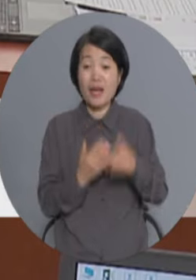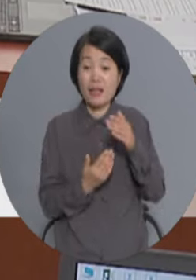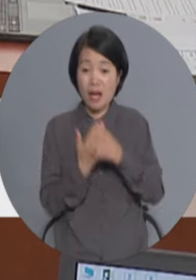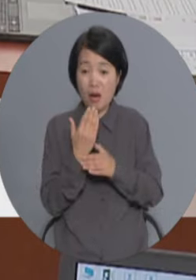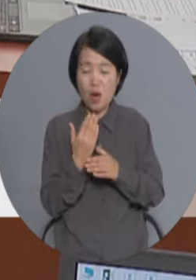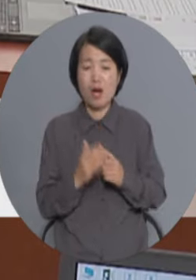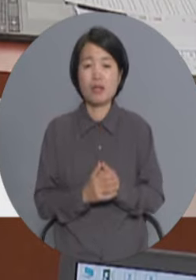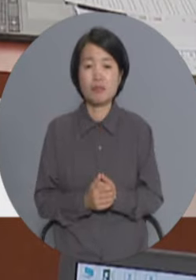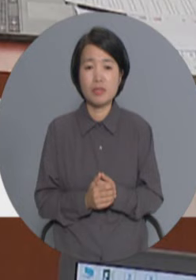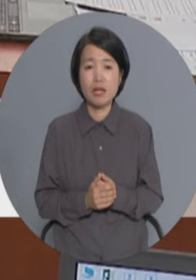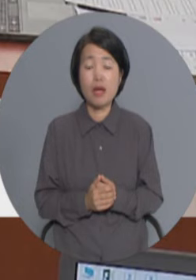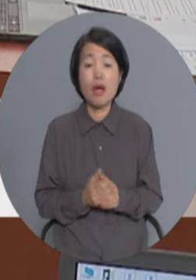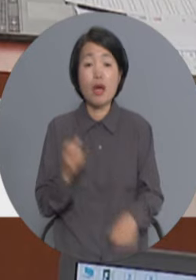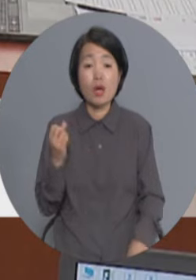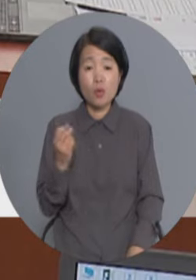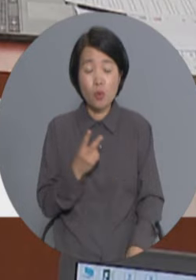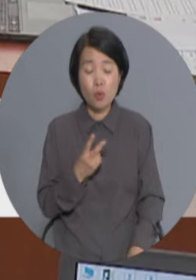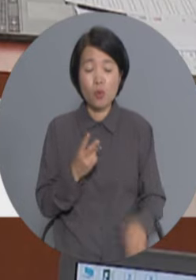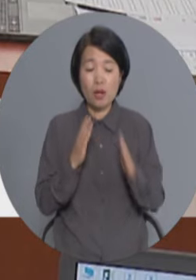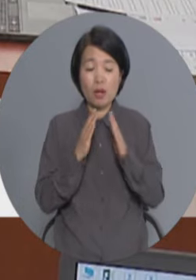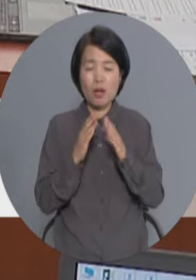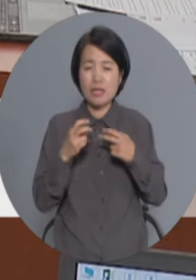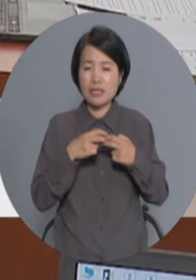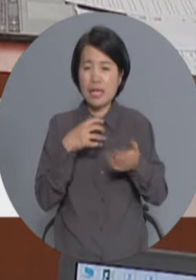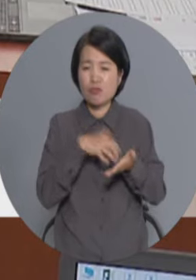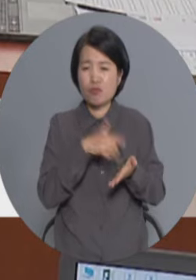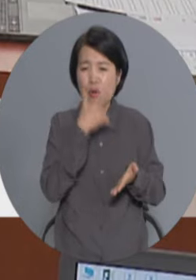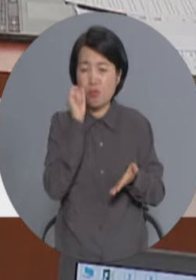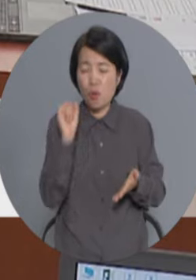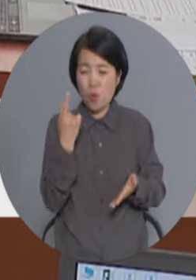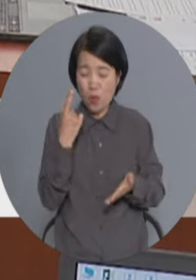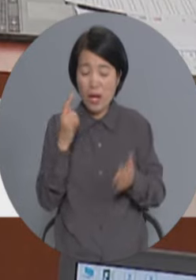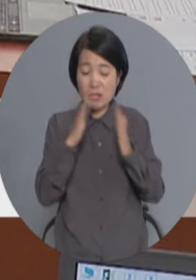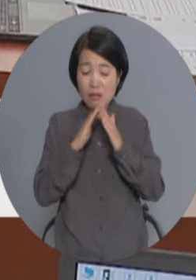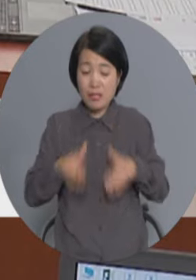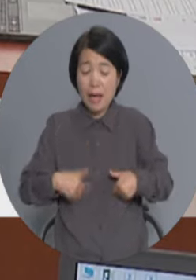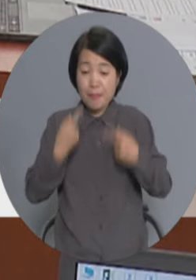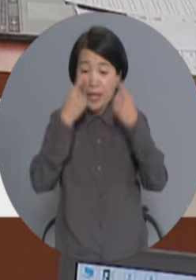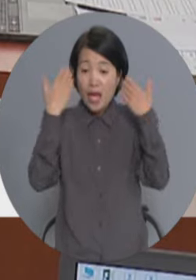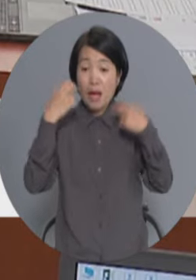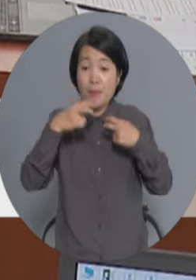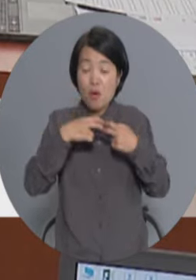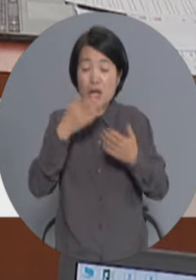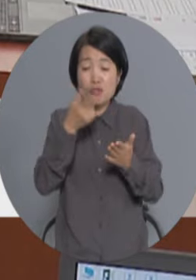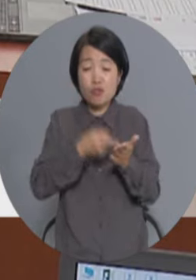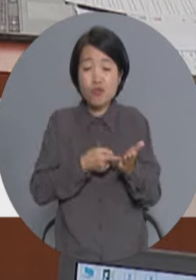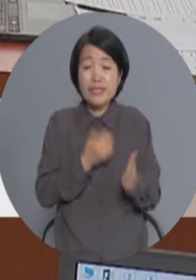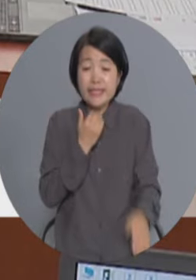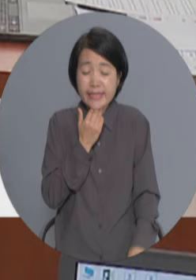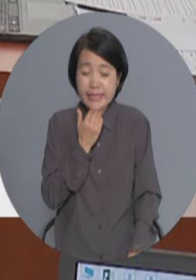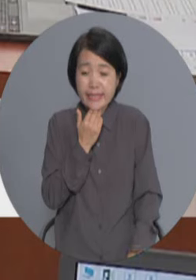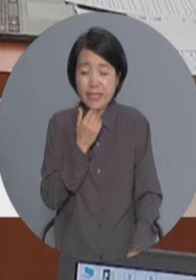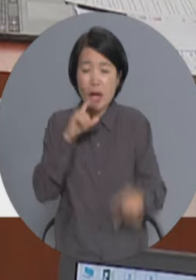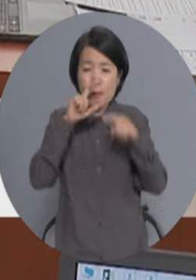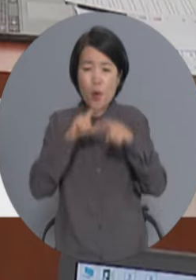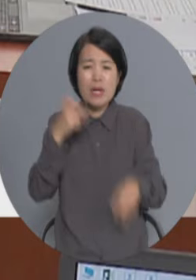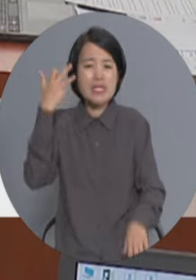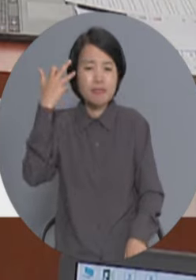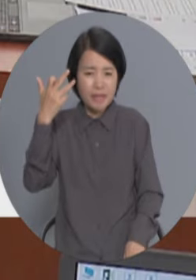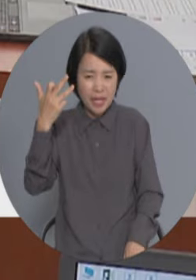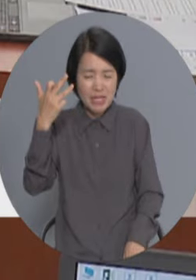지적이 나왔습니다 또 의료공백 장기화로 전남대학교 병원에서 수술을 받기까지 평균